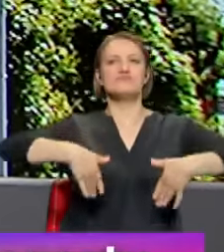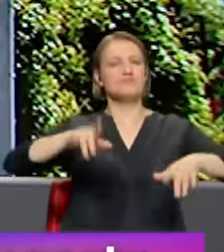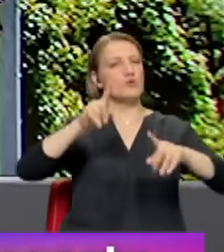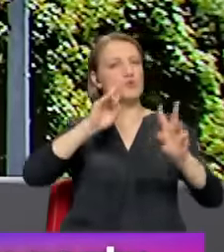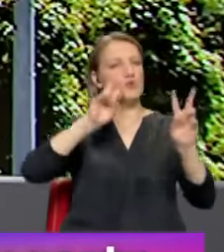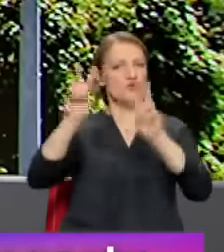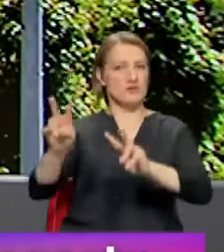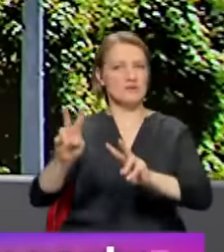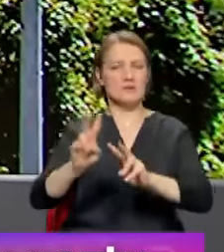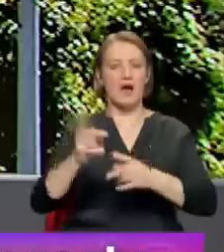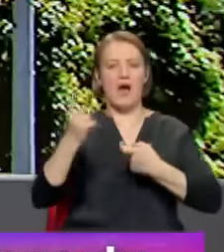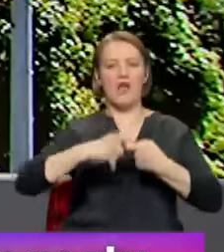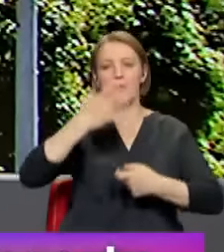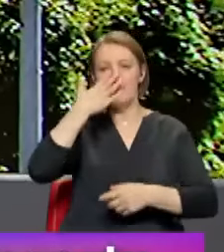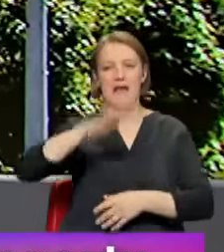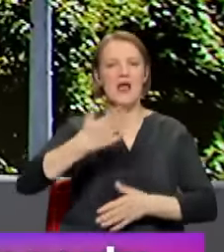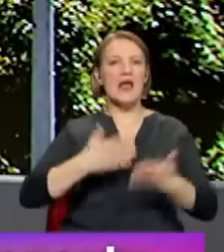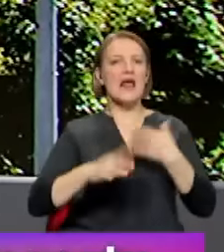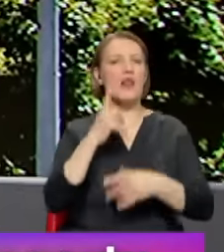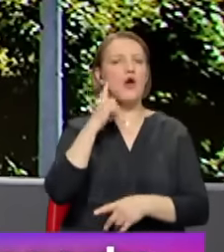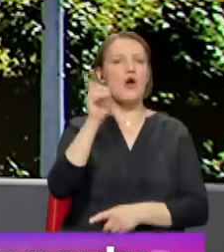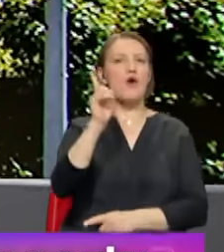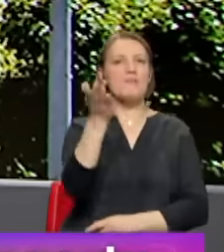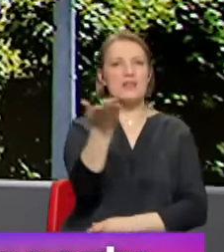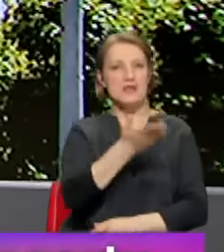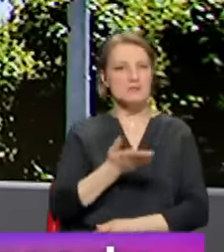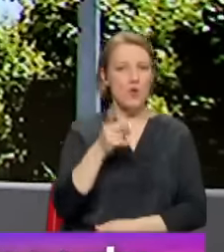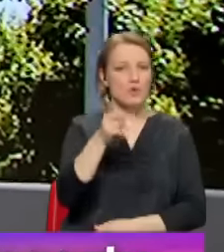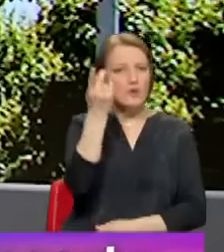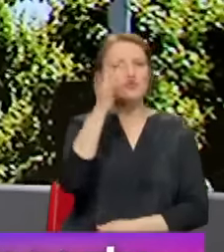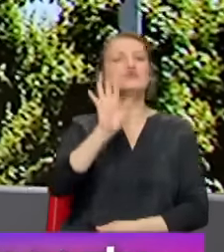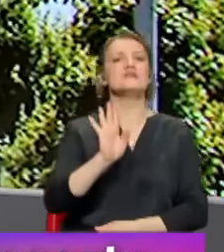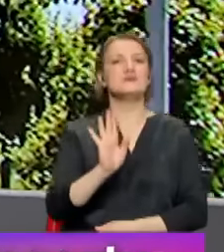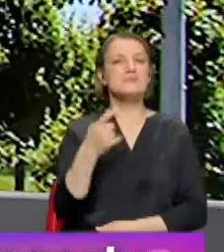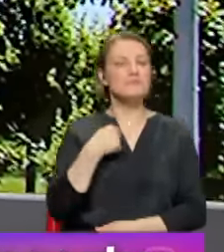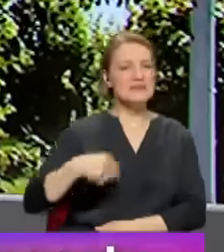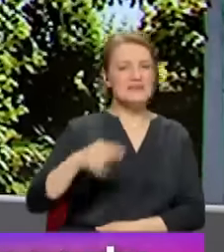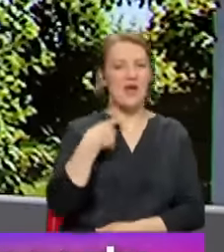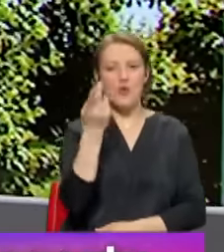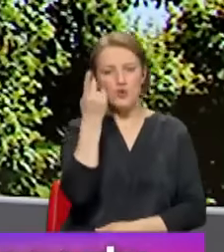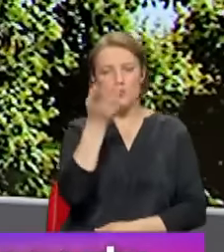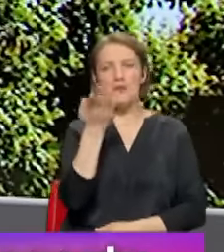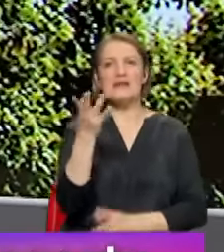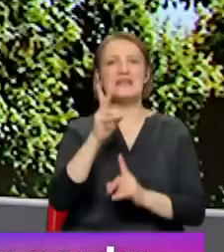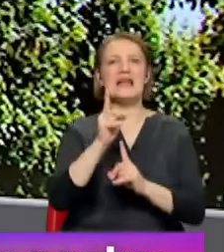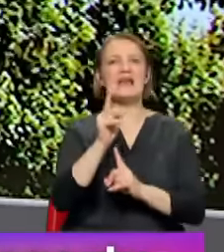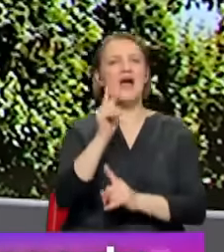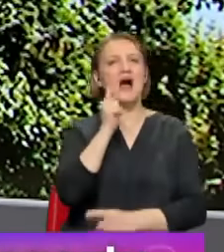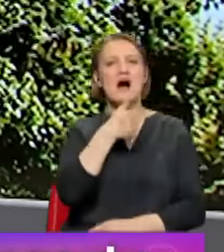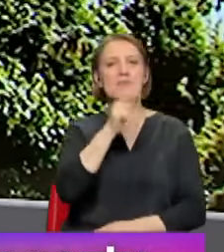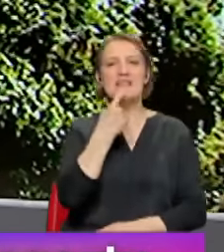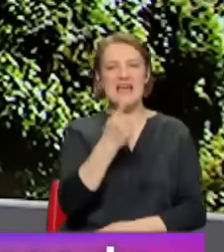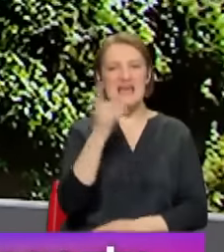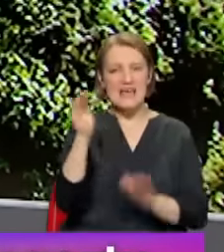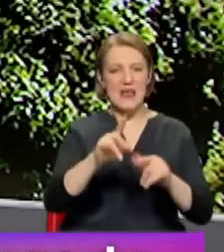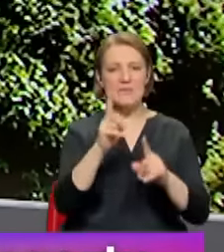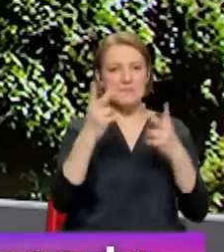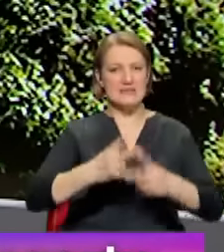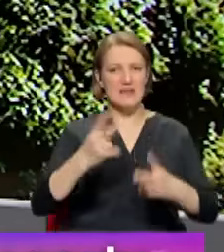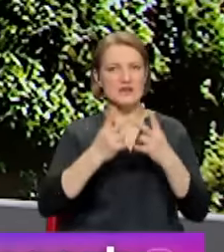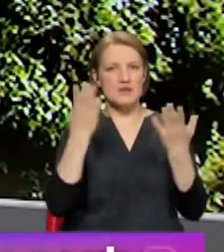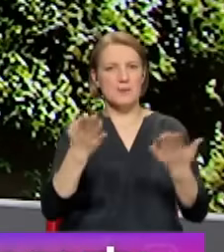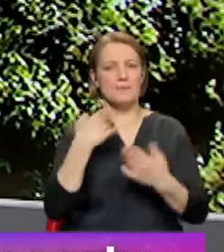Onu da göreceksiniz. Atama bekleyen engelli öğretmenlerimiz, onlar da unutulmasın. Biz de unutturmayın İlker abi diye gelen bir mesaj. Bizi